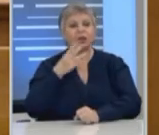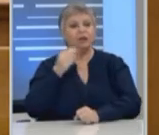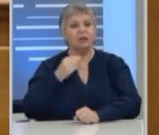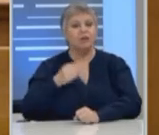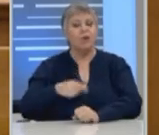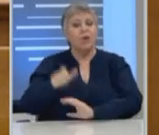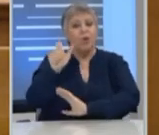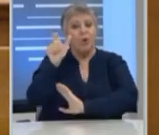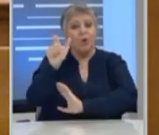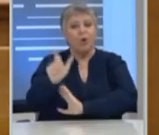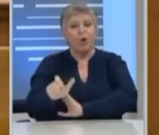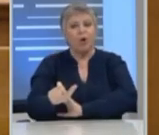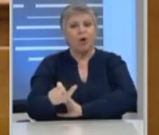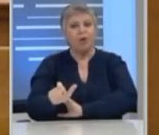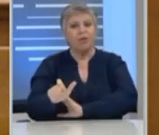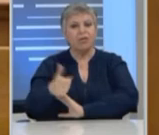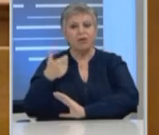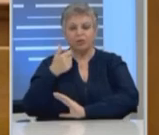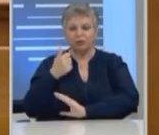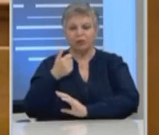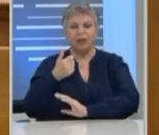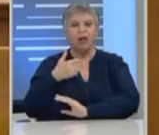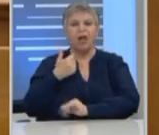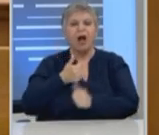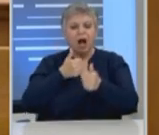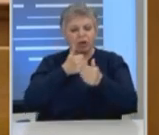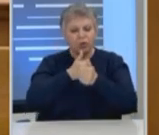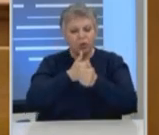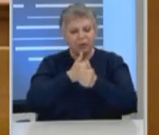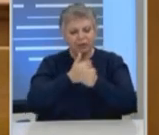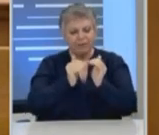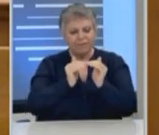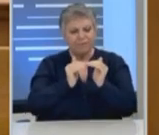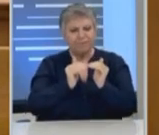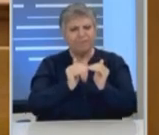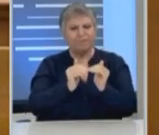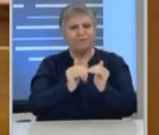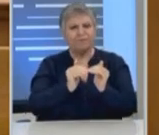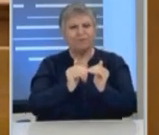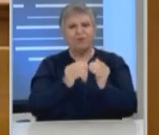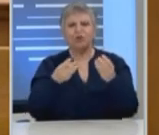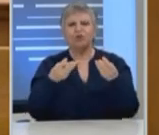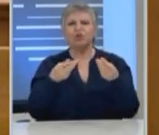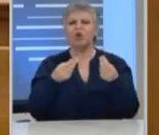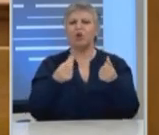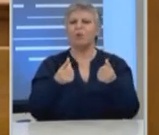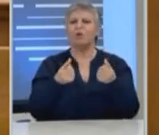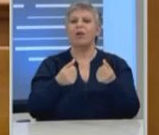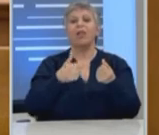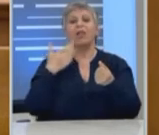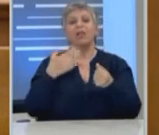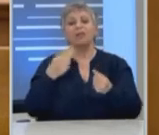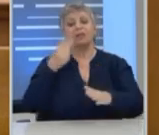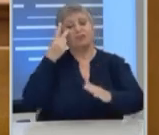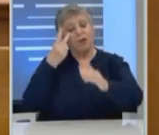αυτοεγκλωβισμένος σε μια αδιέξοδη στρατηγική. Στην στρατηγική του ψευδοπροφήτη